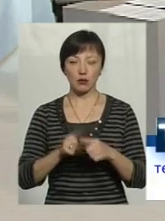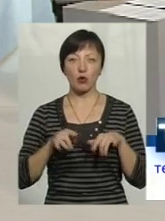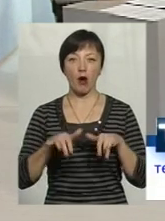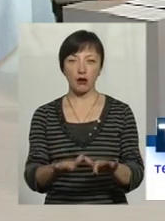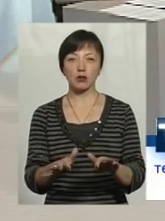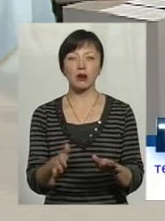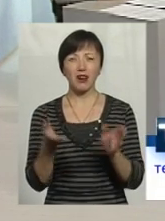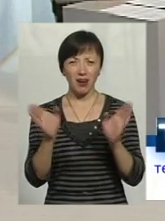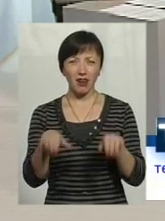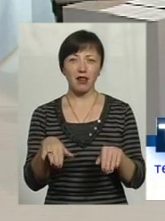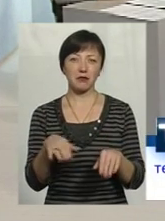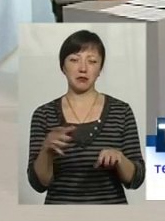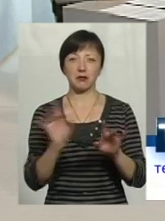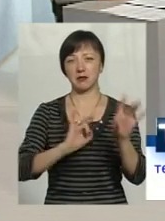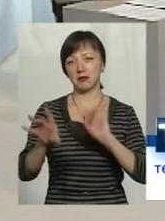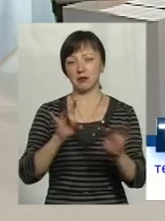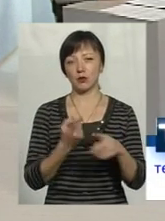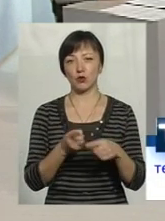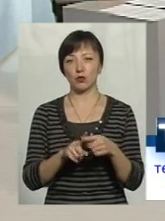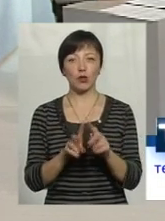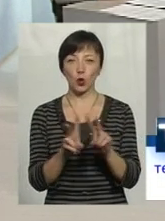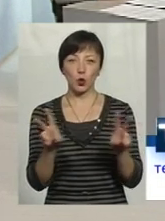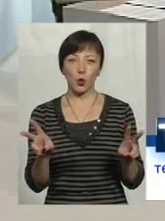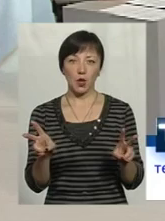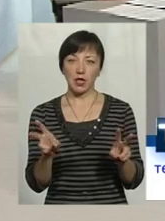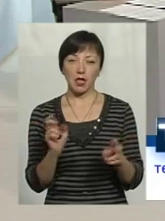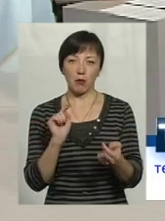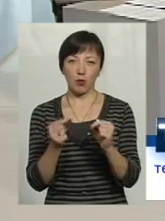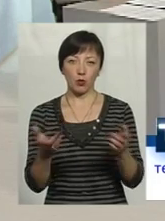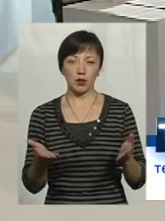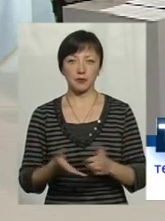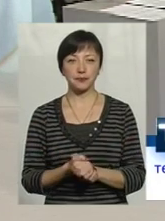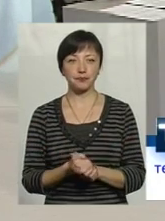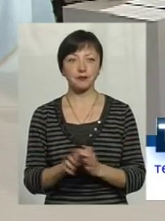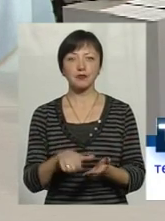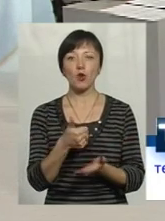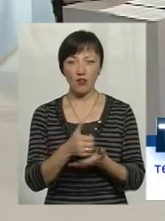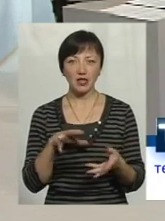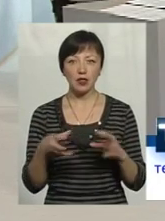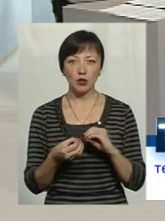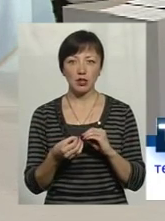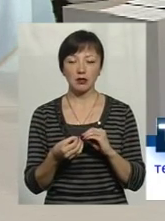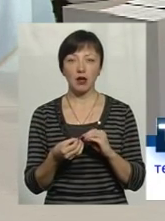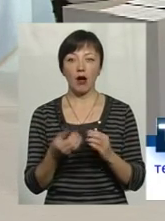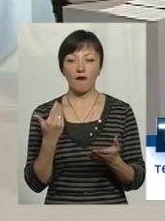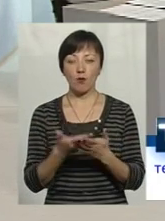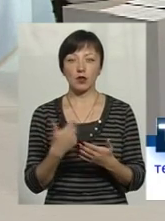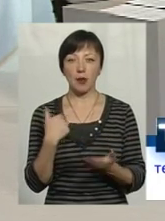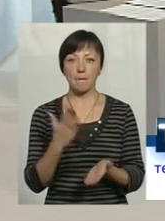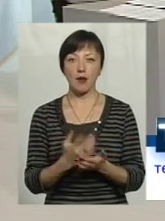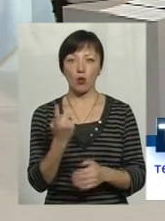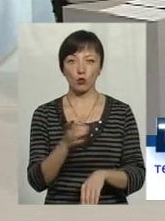акцію, нехай би він пропіарився по цьому. Ну, ніхто не заперечує. Вийшов результат. Вийшов, сказав, от там, я маю